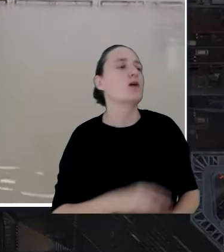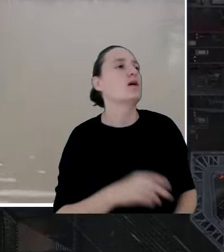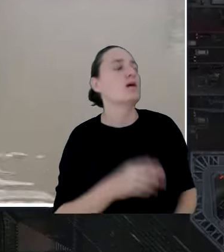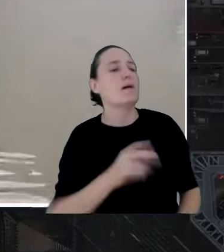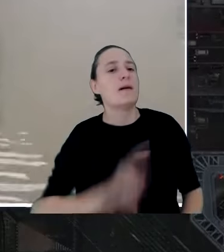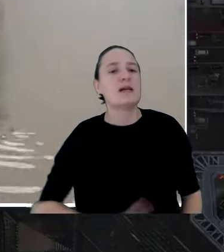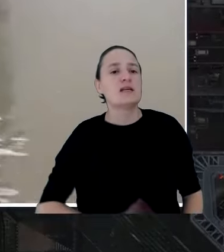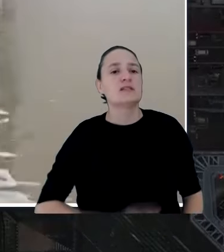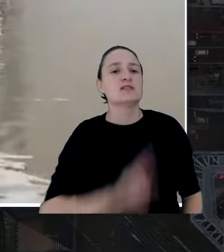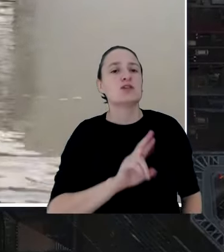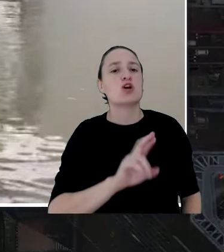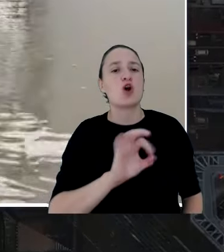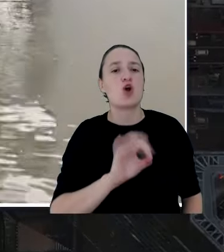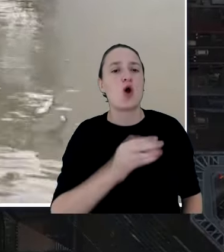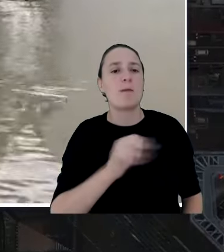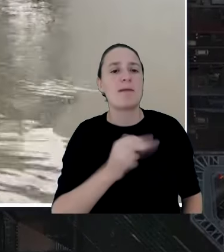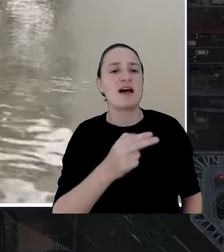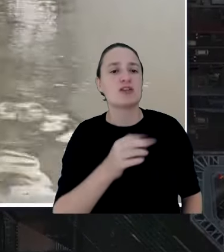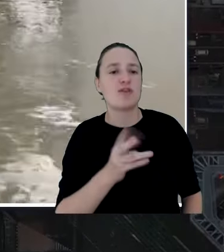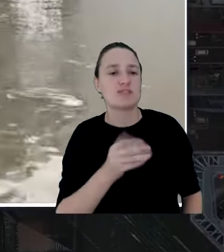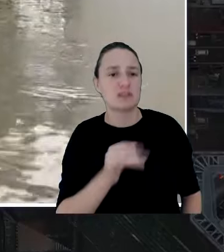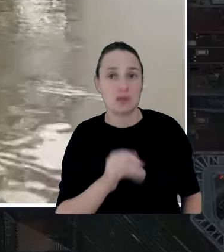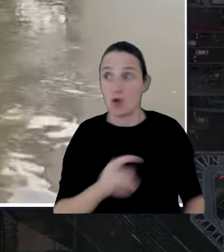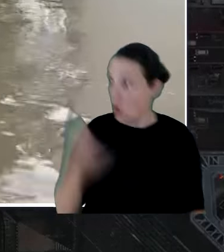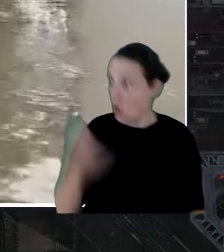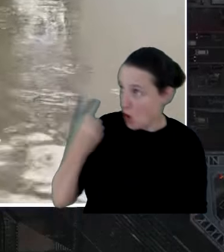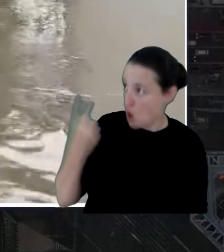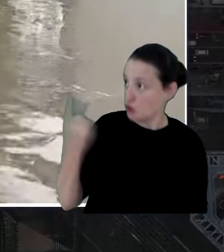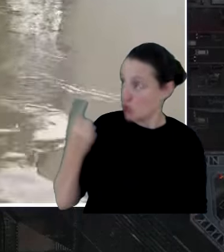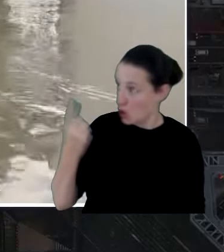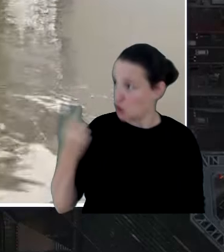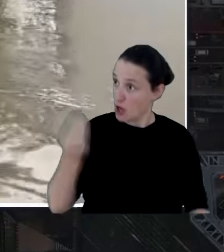przez to wszystko skrócił. Moment, bo to groźnie, bo jeszcze do więzienia mnie wsadzą.